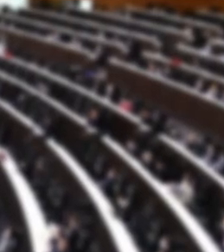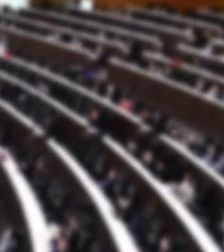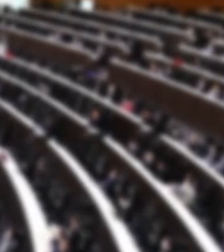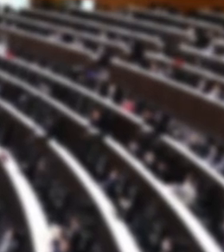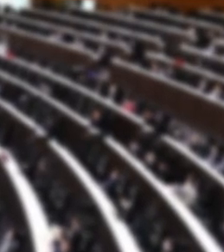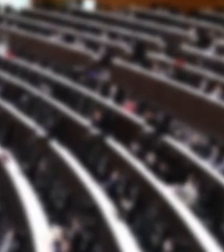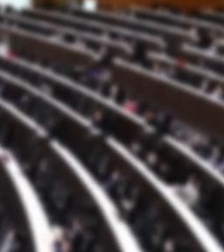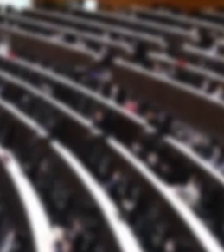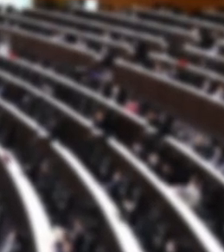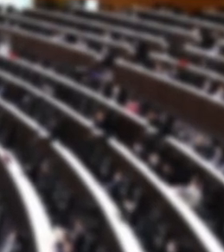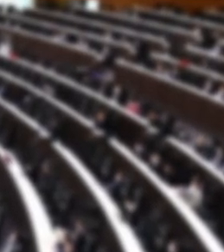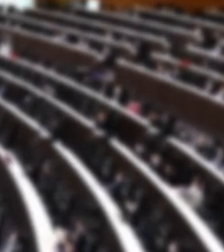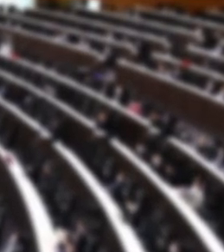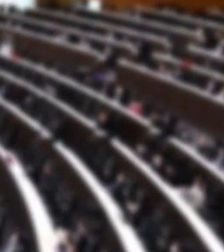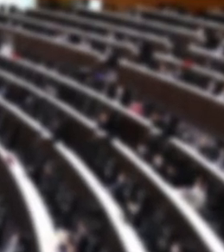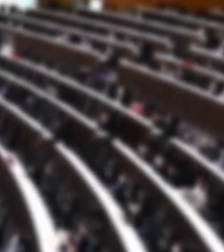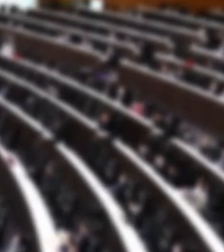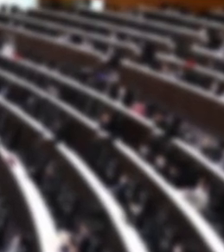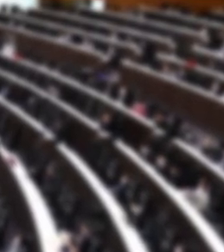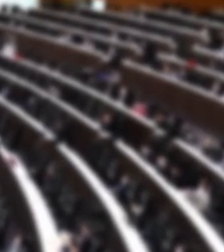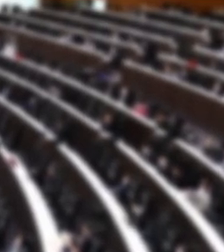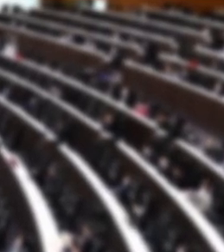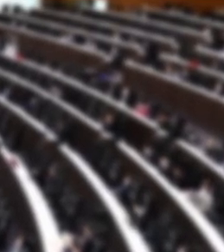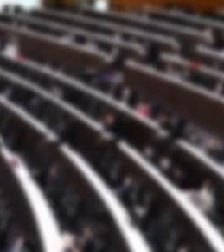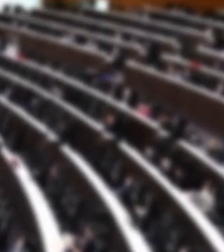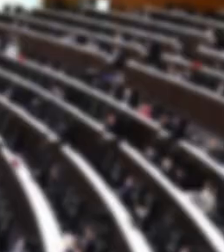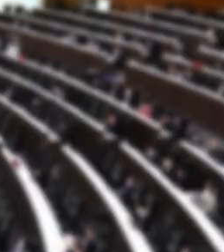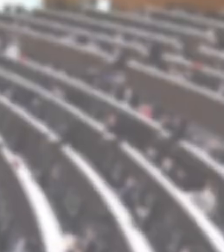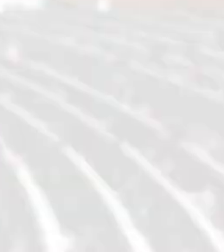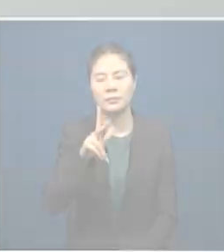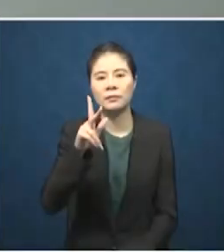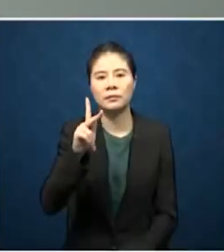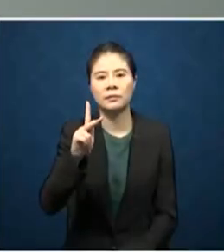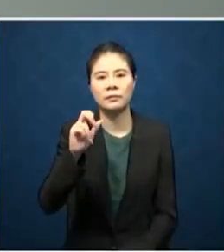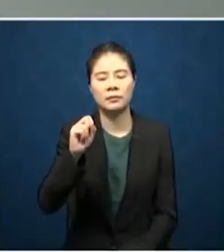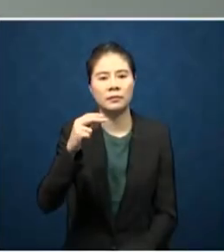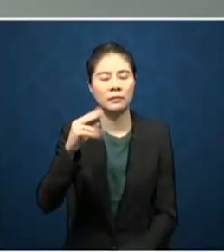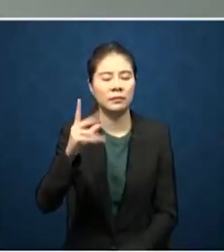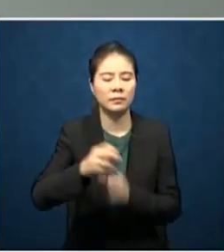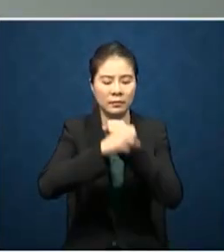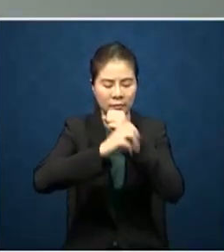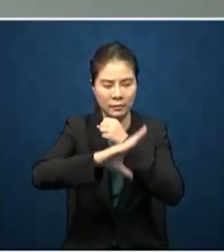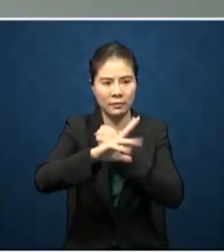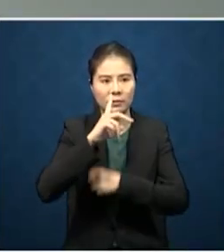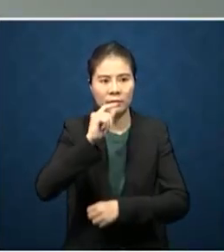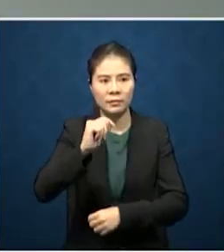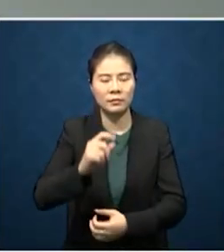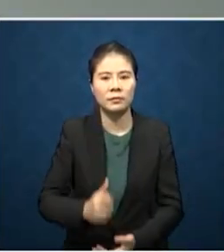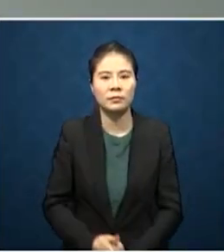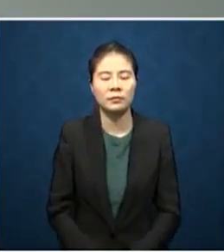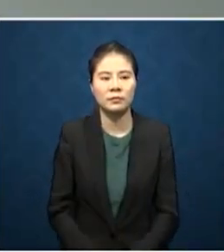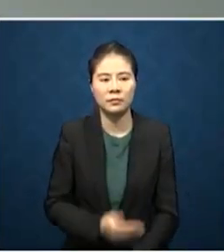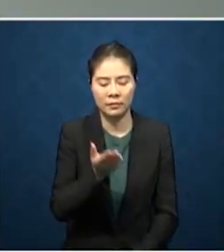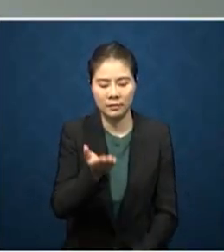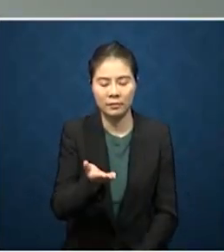สว.สุทนจวกกสทช.กลางสภาเลือกมาเองอย่างรับไม่ได้เมื่อวันที่10ตุลาคม2566มี